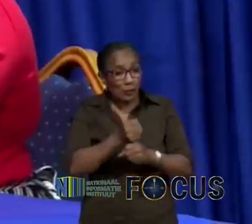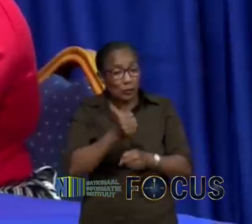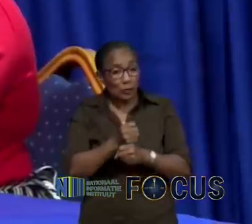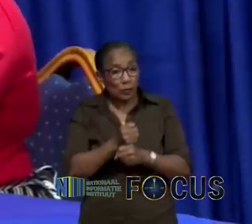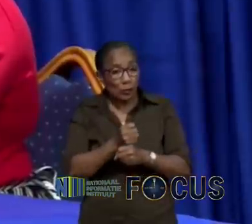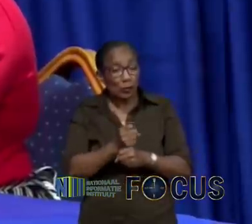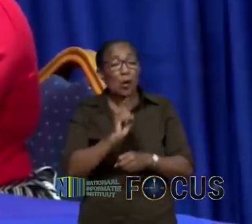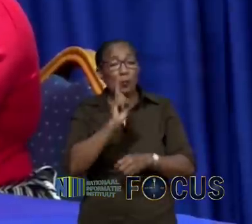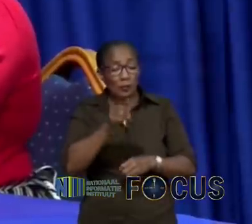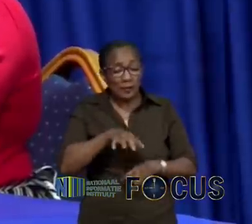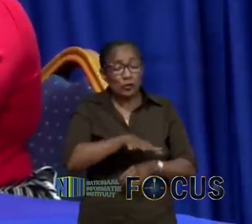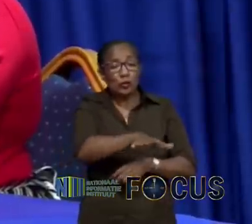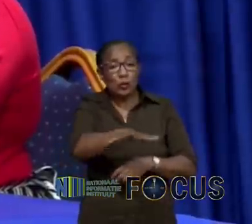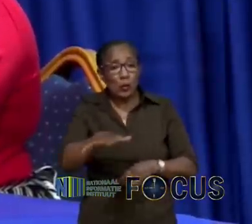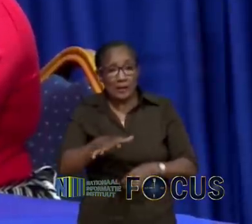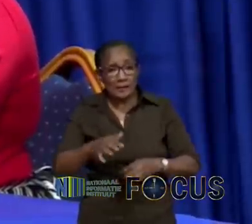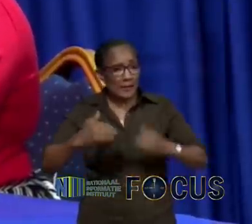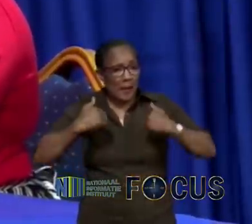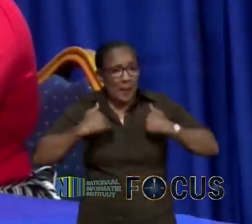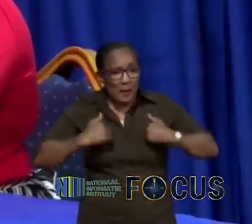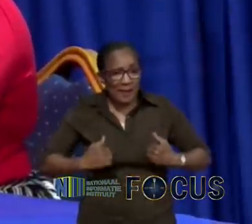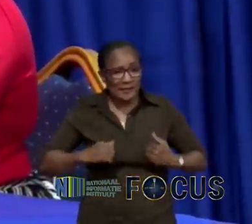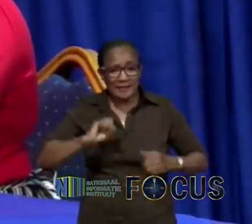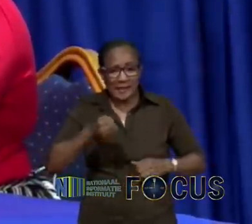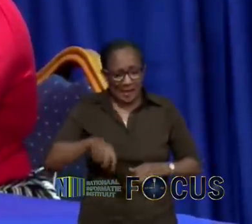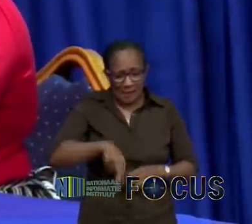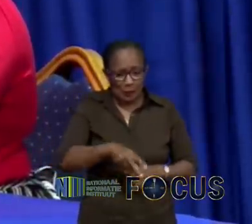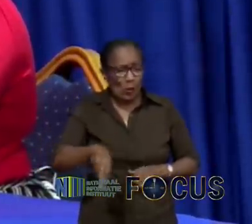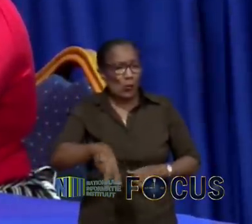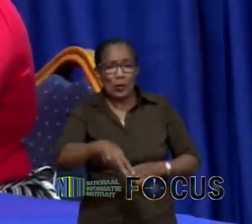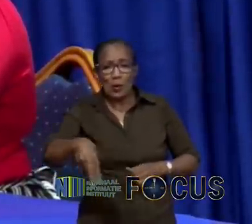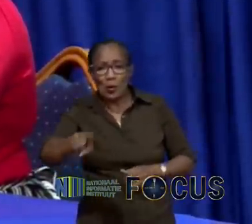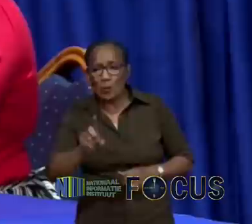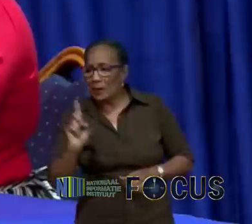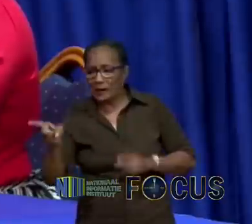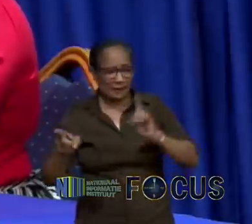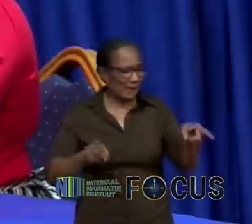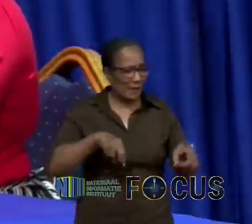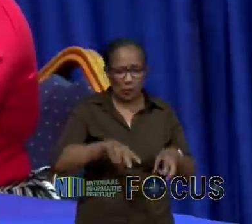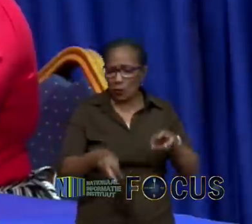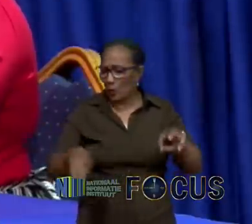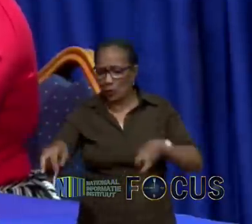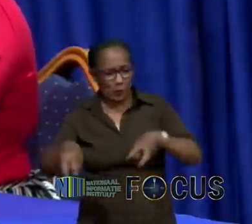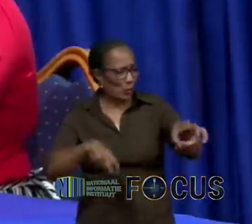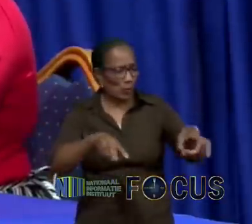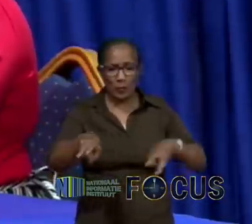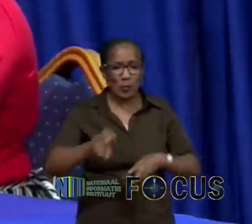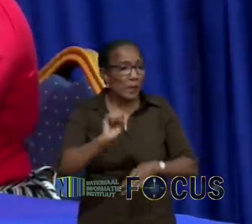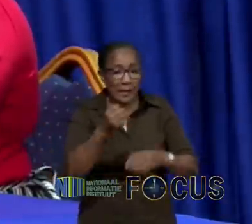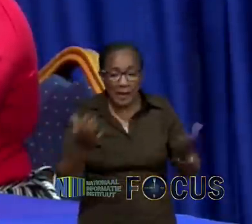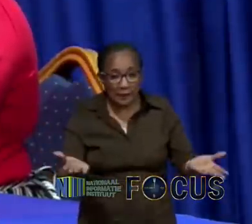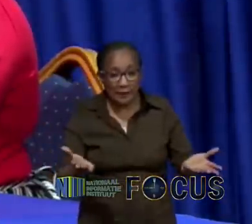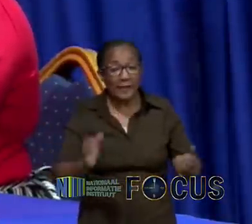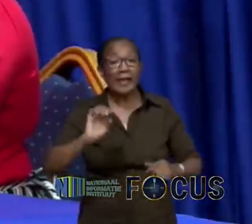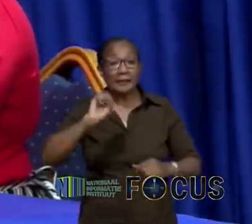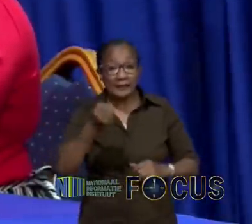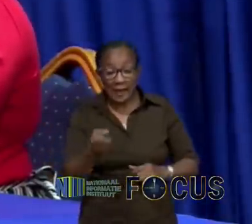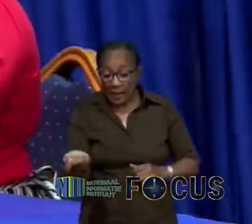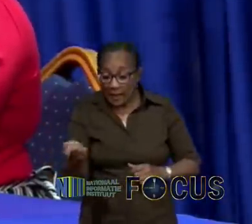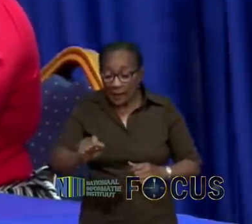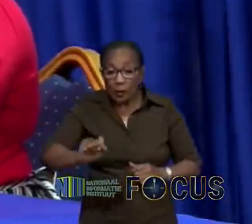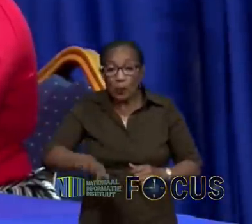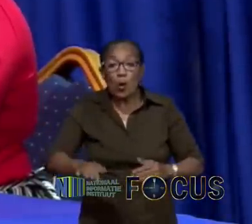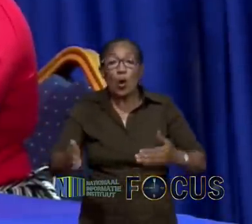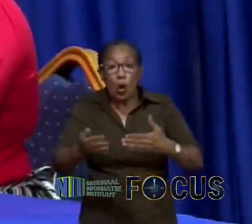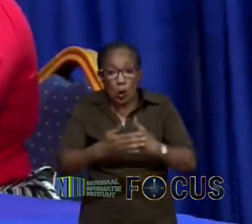wachten situatie per sma, no e waka waka ego, ego voor ulwansi, ego na trawan. Dat maakt een lockdown die zin